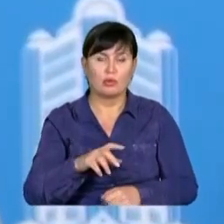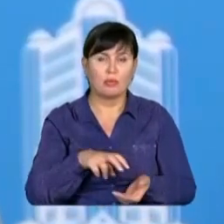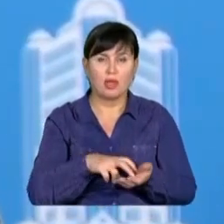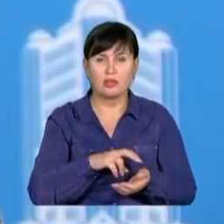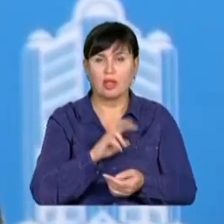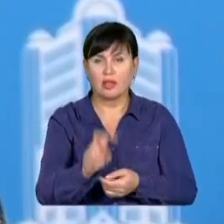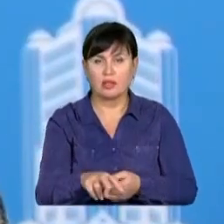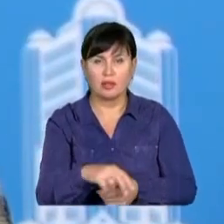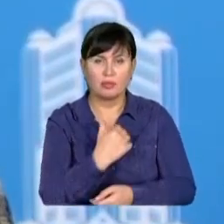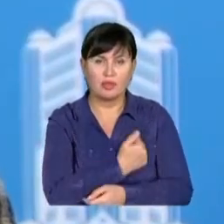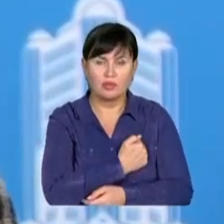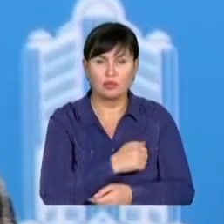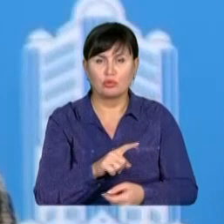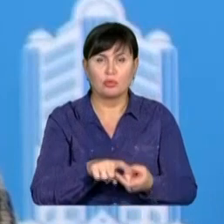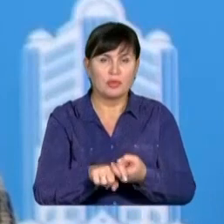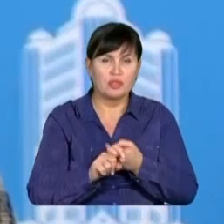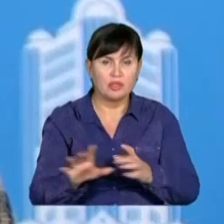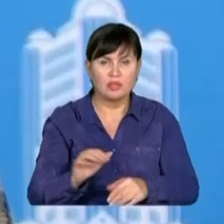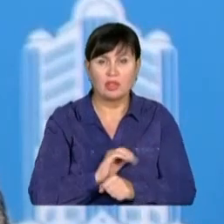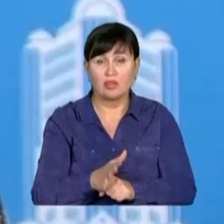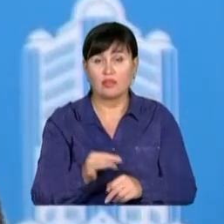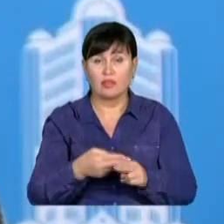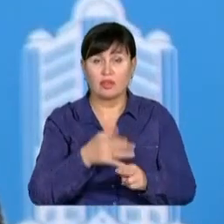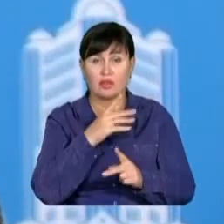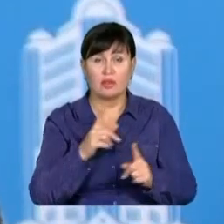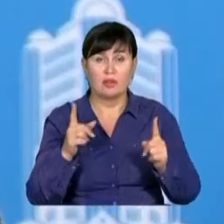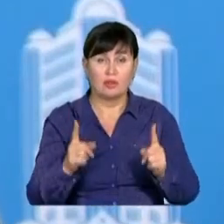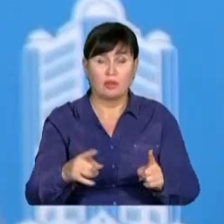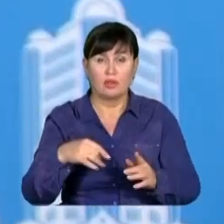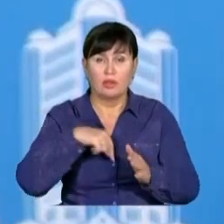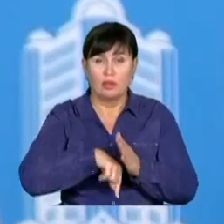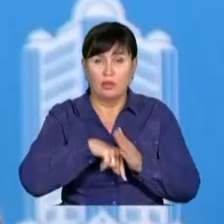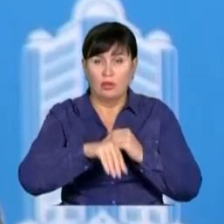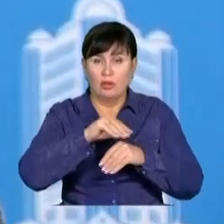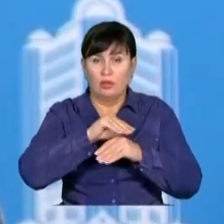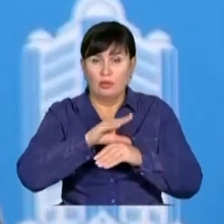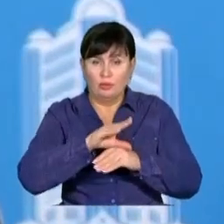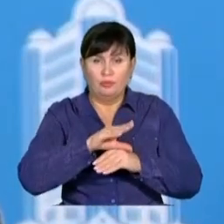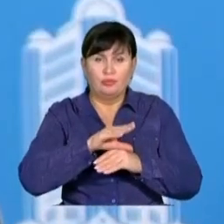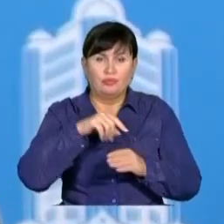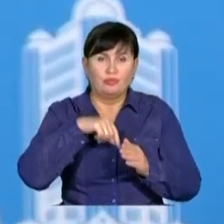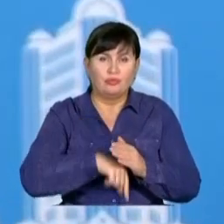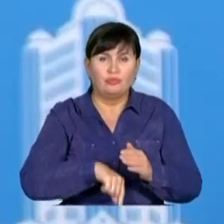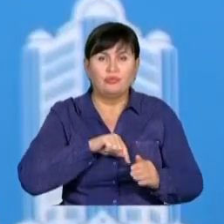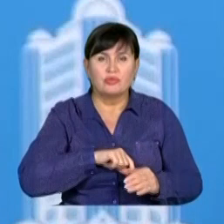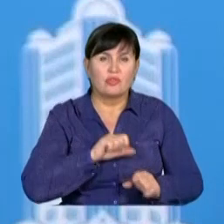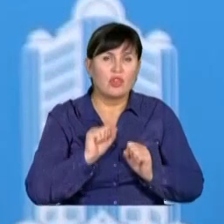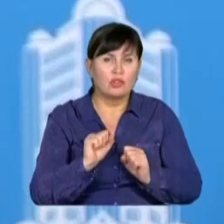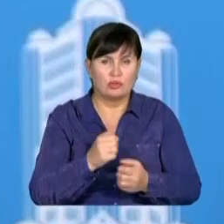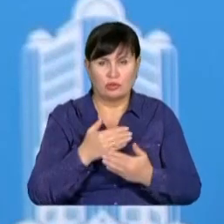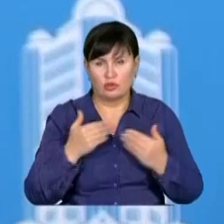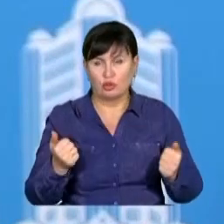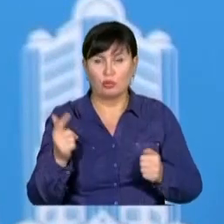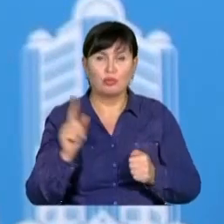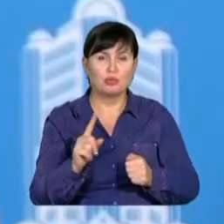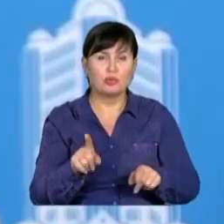в поликлинике для того, чтобы не заразиться ковидом. И в этот период как раз и накопилась у нас прослойка неиммунная, не вакцинированных детей. Почему вот у нас,